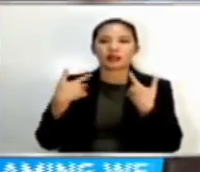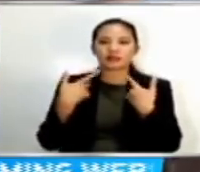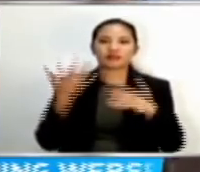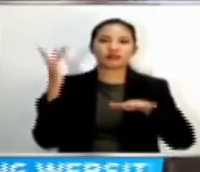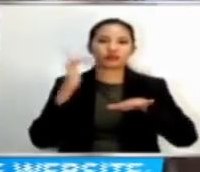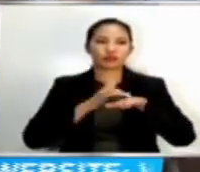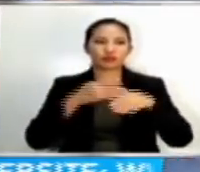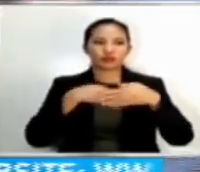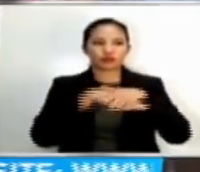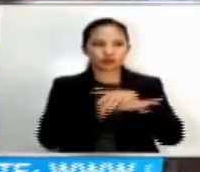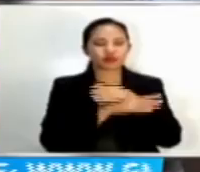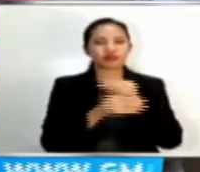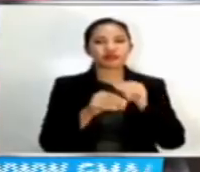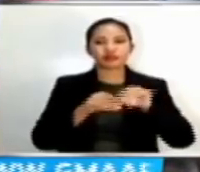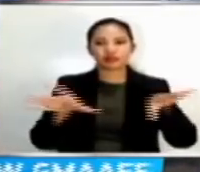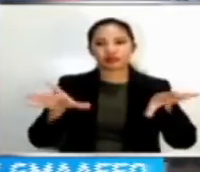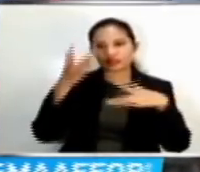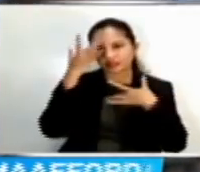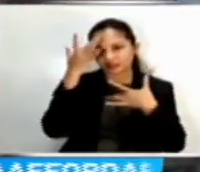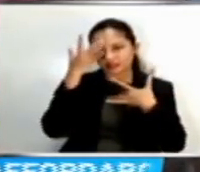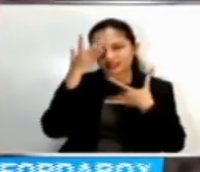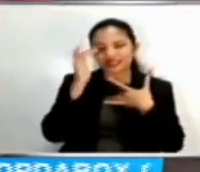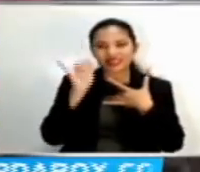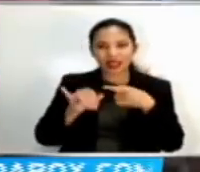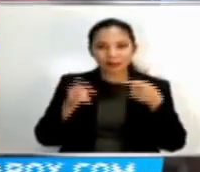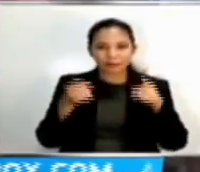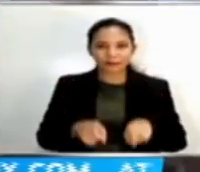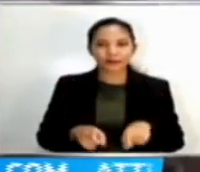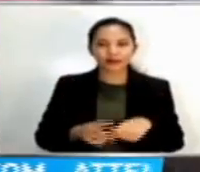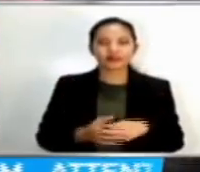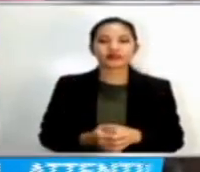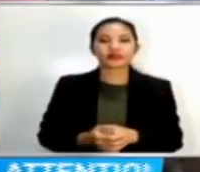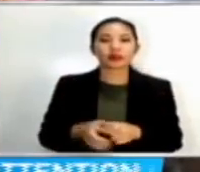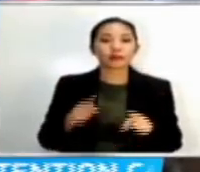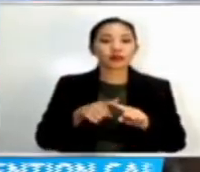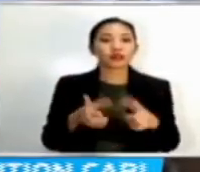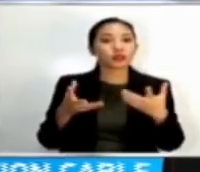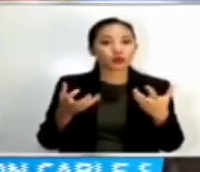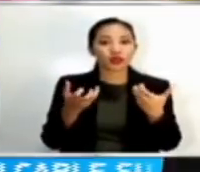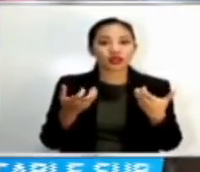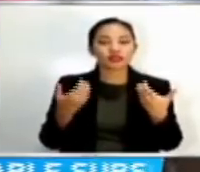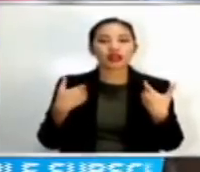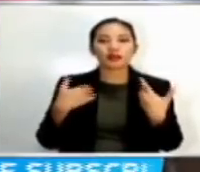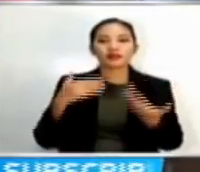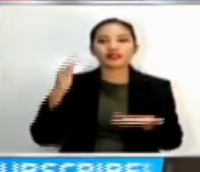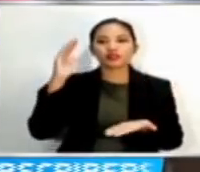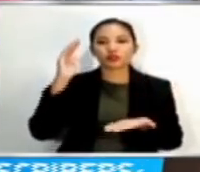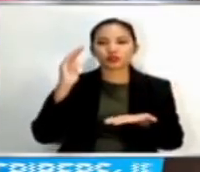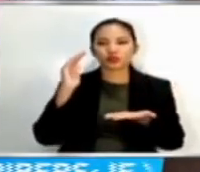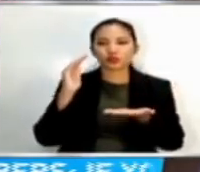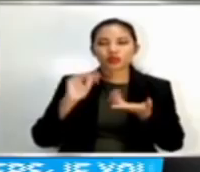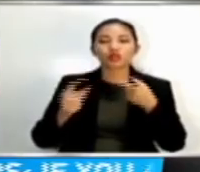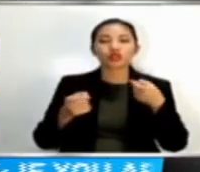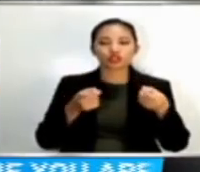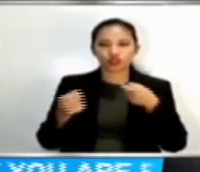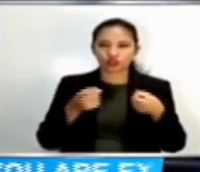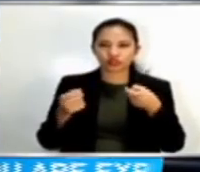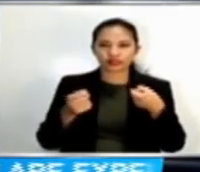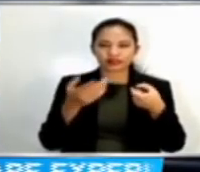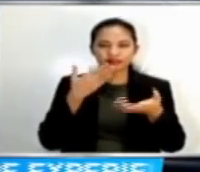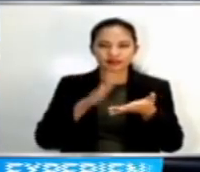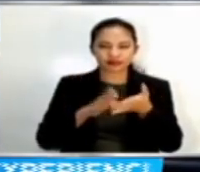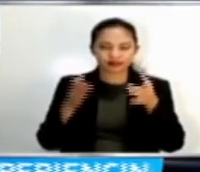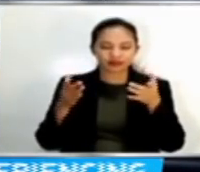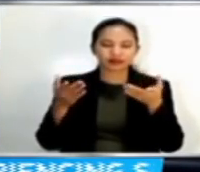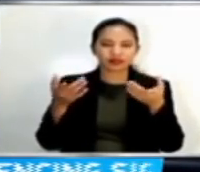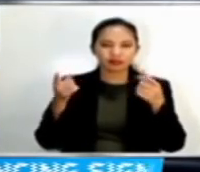na infection. So nangyayari talaga yan, pero gusto natin ma-minimize lang yung mga pangyayaring ganyan. Mm-hmm. At kumusta po yung weekly positivity rate